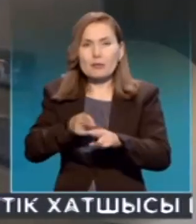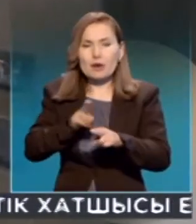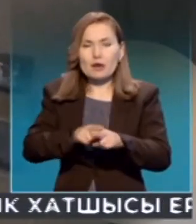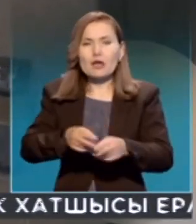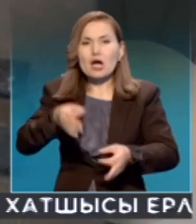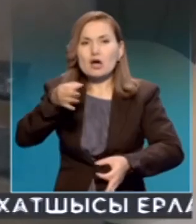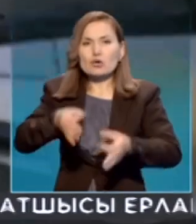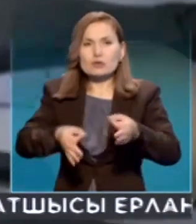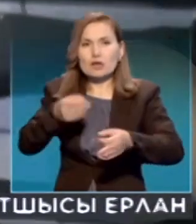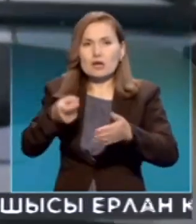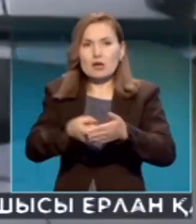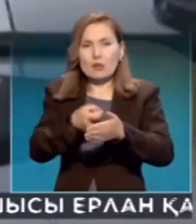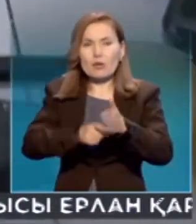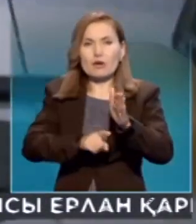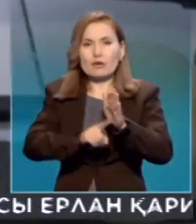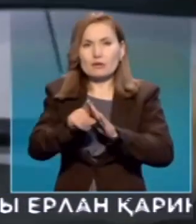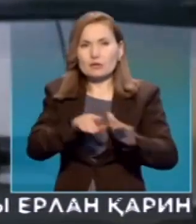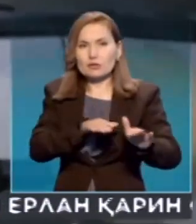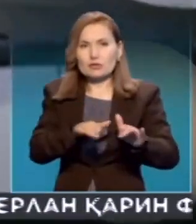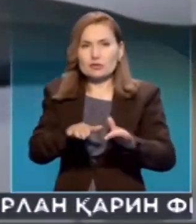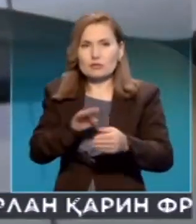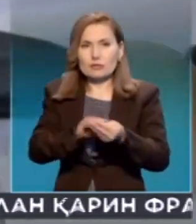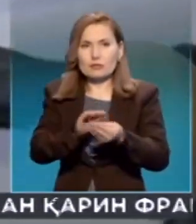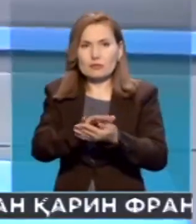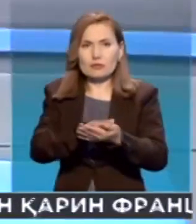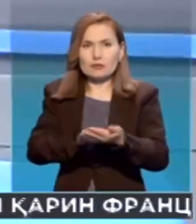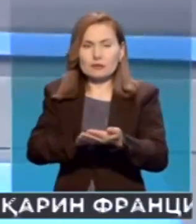сотқа дейінгі тергеу амалдары жүріп жатыр.